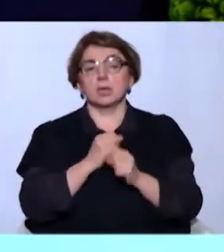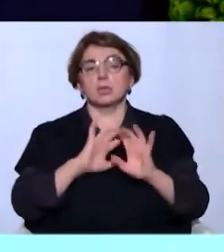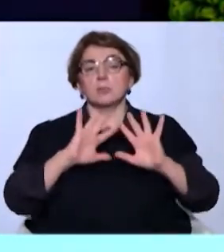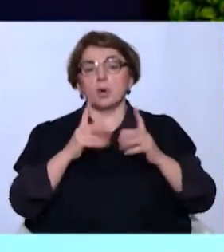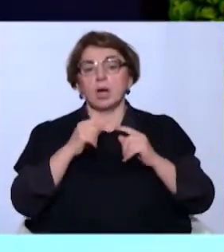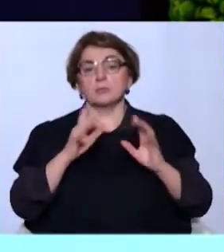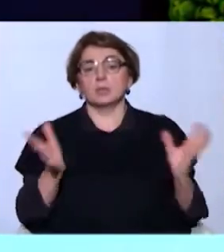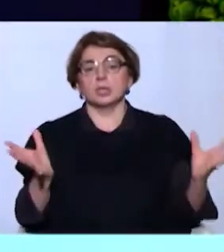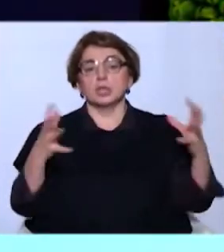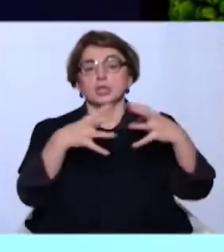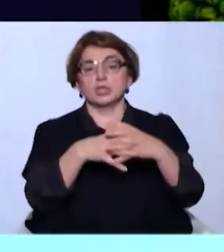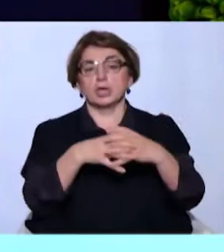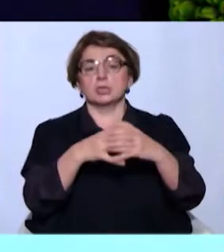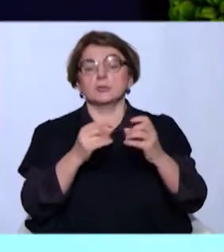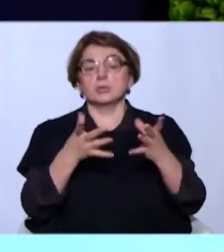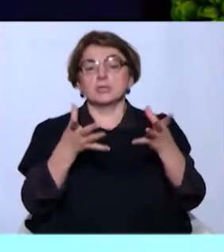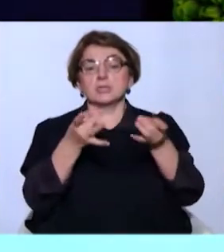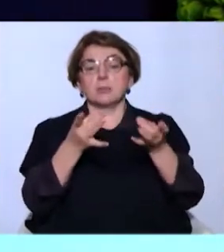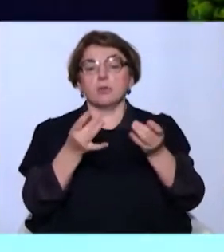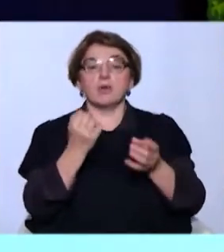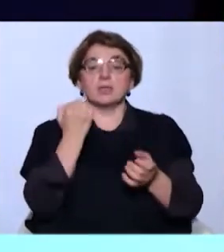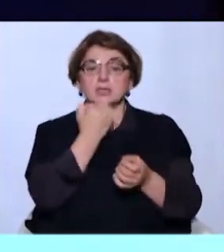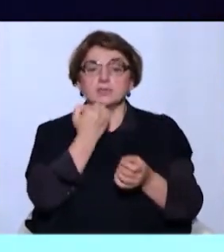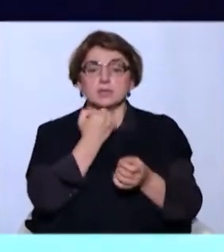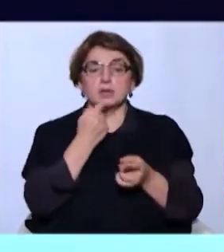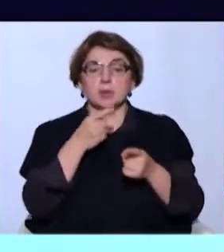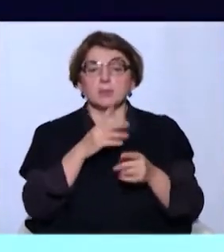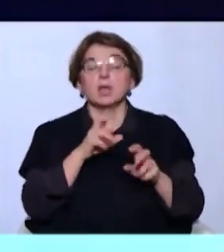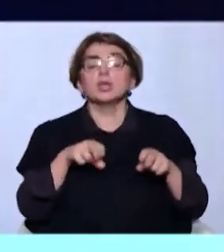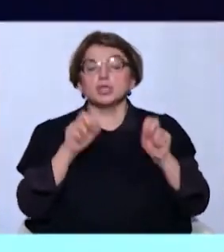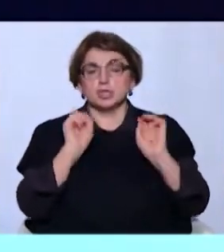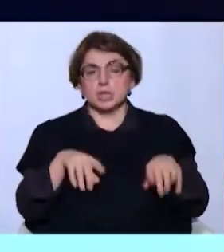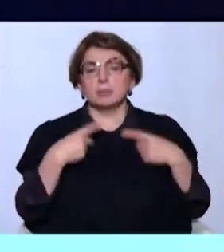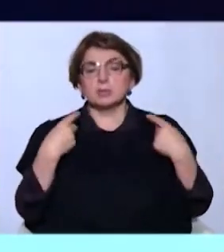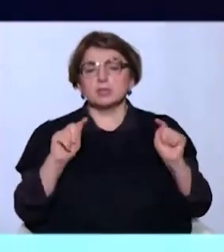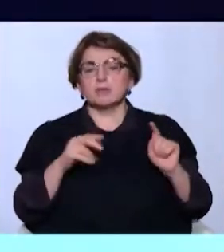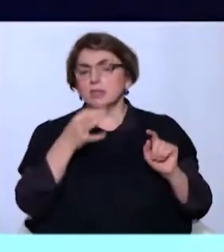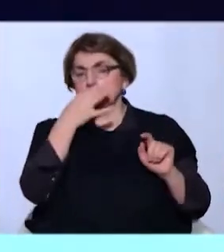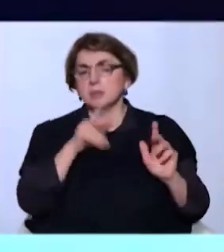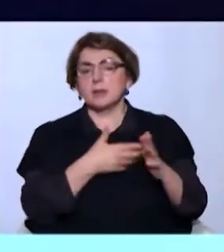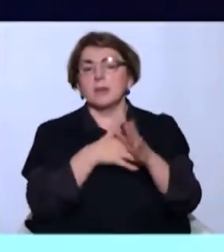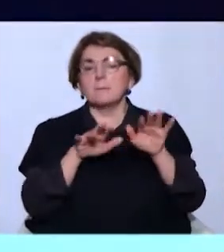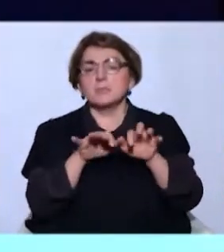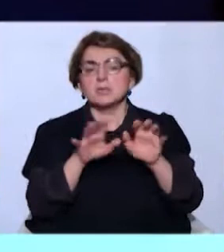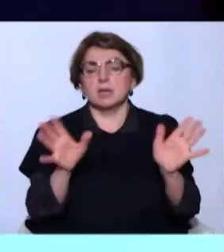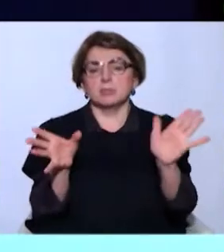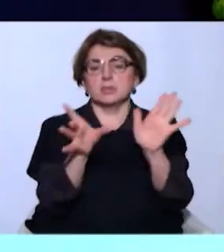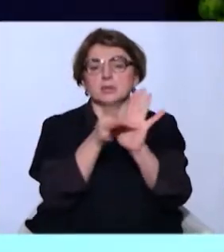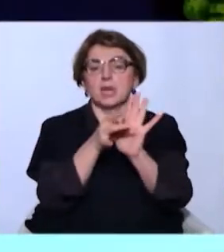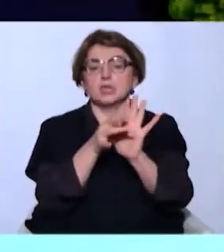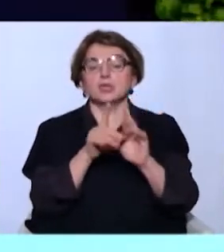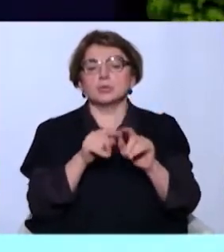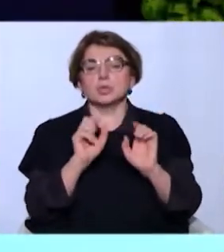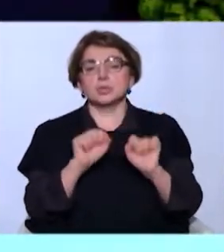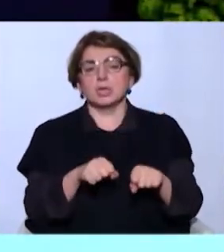ამ ძაფების შეერთებას, რომელიც წებოვანი ნივთიერება, იქ მასში გაებმება მწერი, ობობები ძირითადად მწერებით იკვებებიან